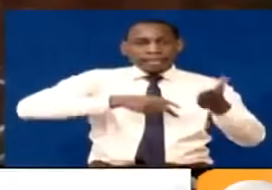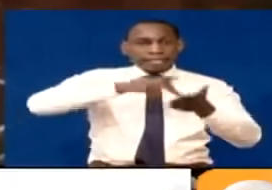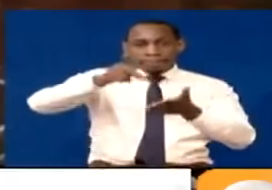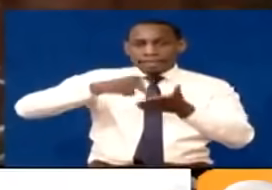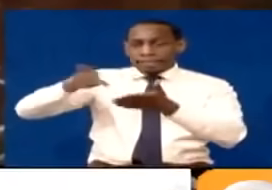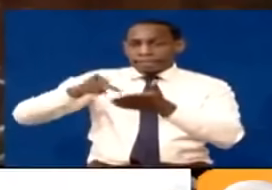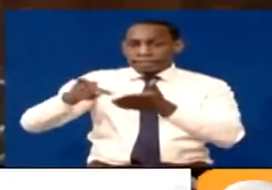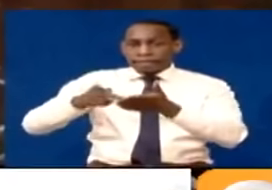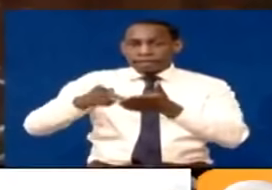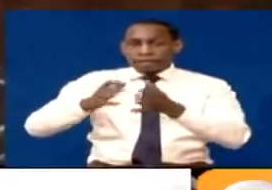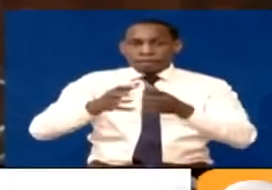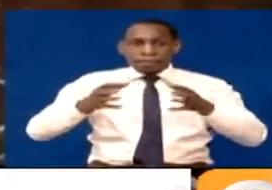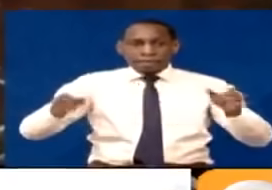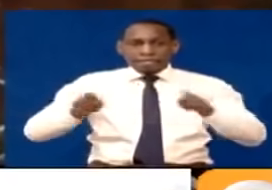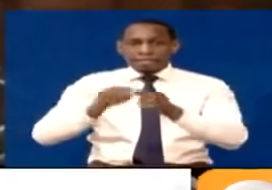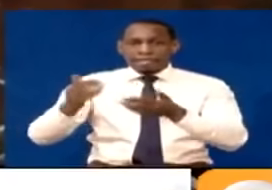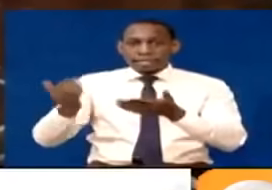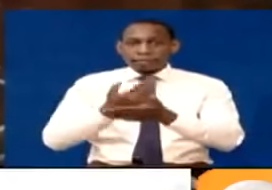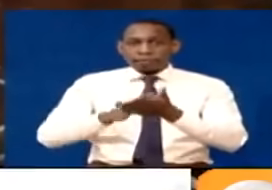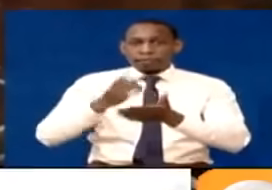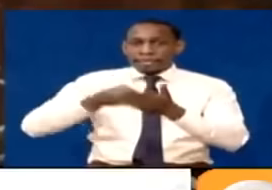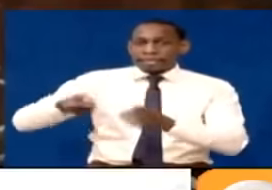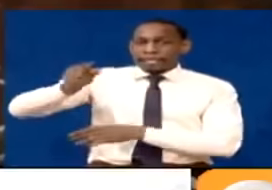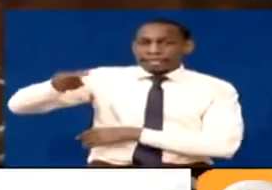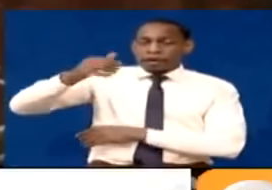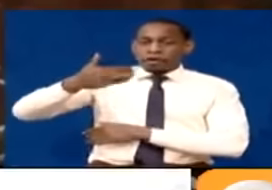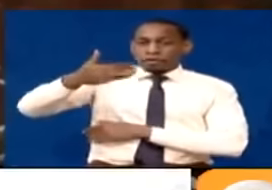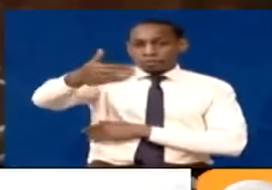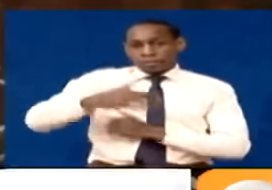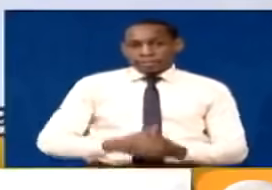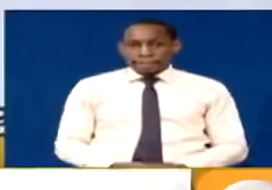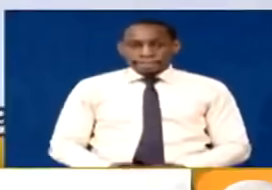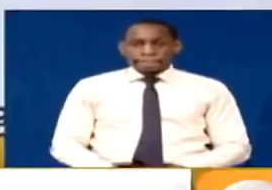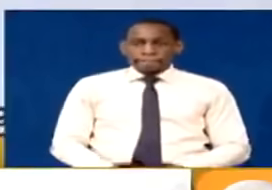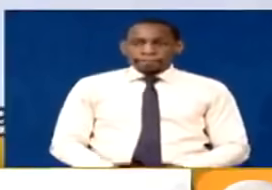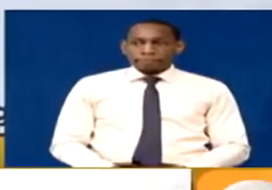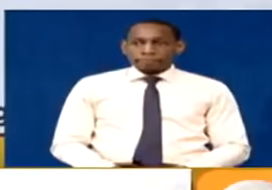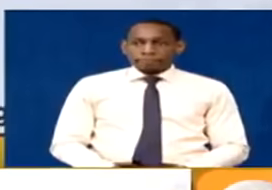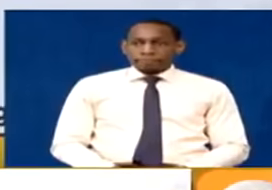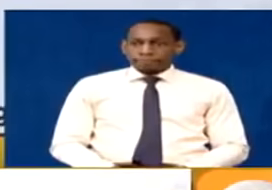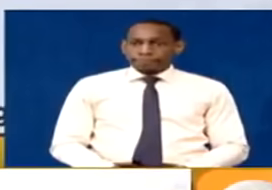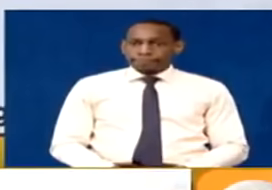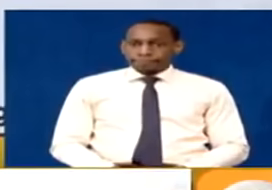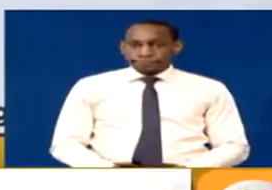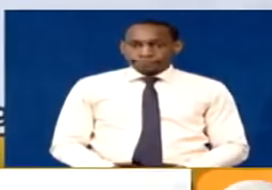ushuru waongezeke na kuondoa haja ya kuongeza ushuru mara kwa mara. Mashirima Kapombe, Runinga Citizen.